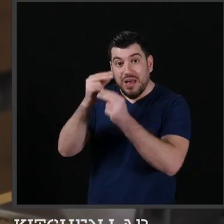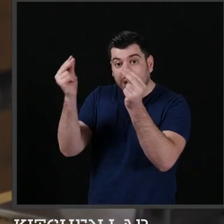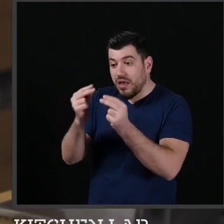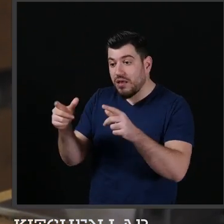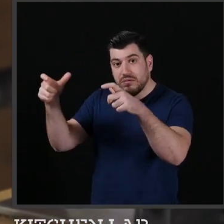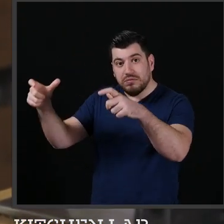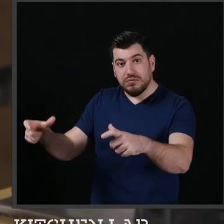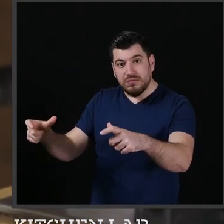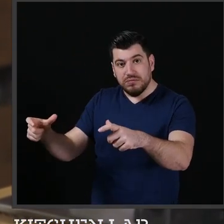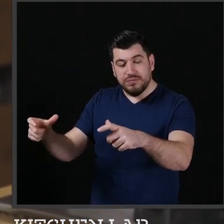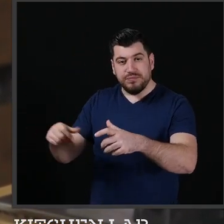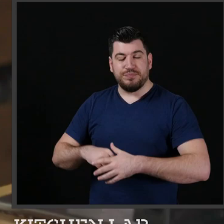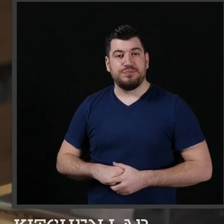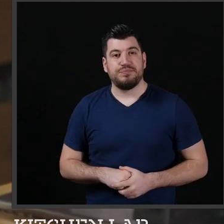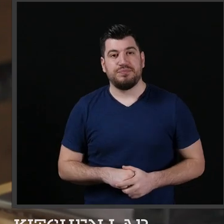το σημείο.